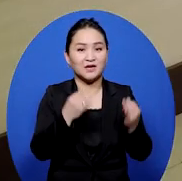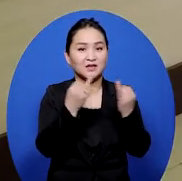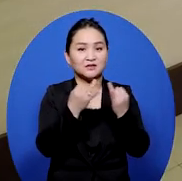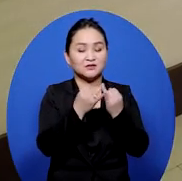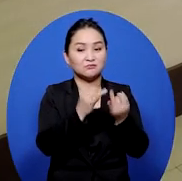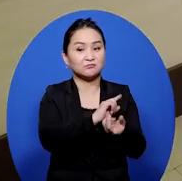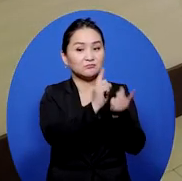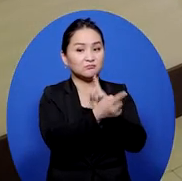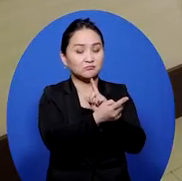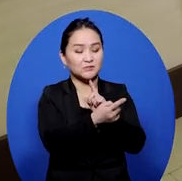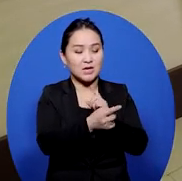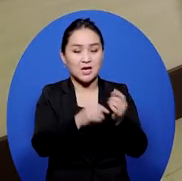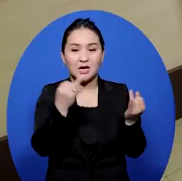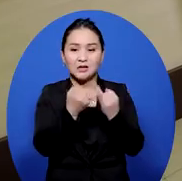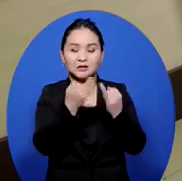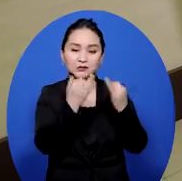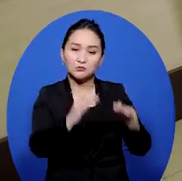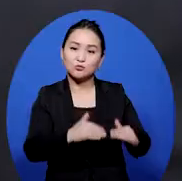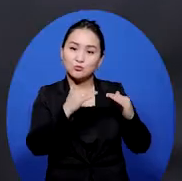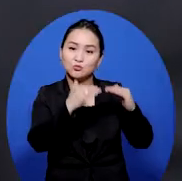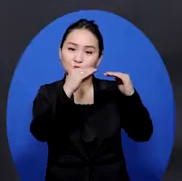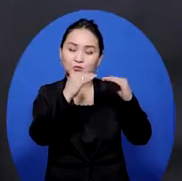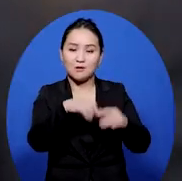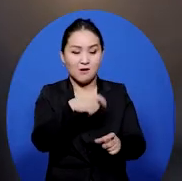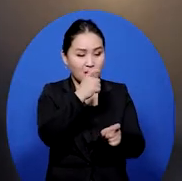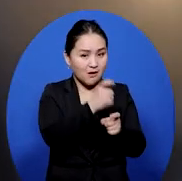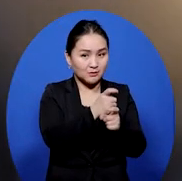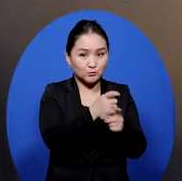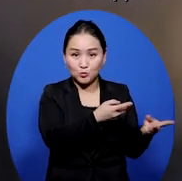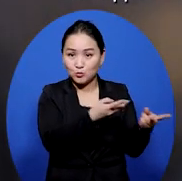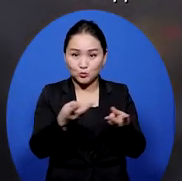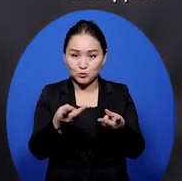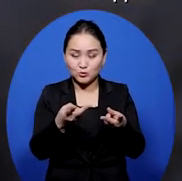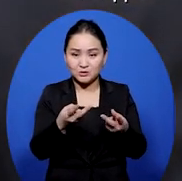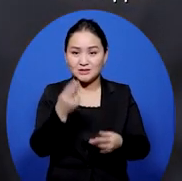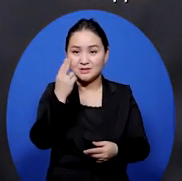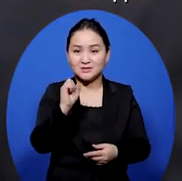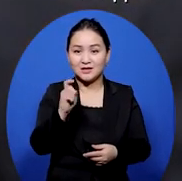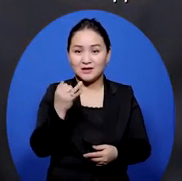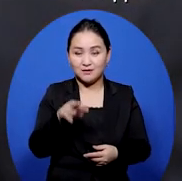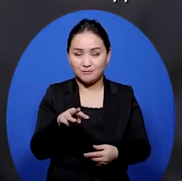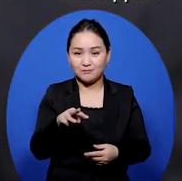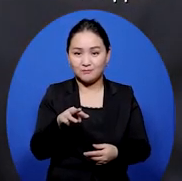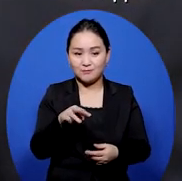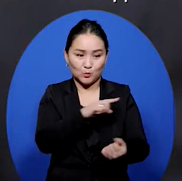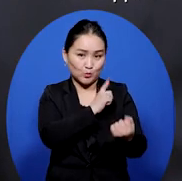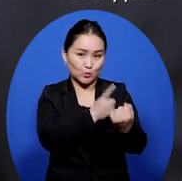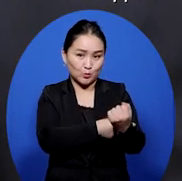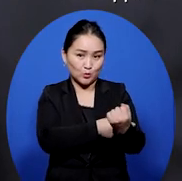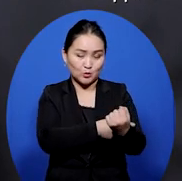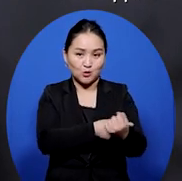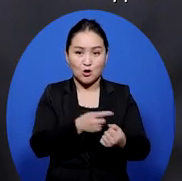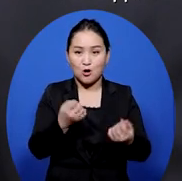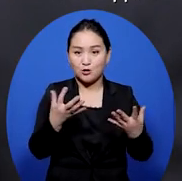За, цахим шилжилт, цахим хөгжил явагдаж байна. За, халамжийн үйлчилгээнд бол цахимжилт бас нэлээн хүч